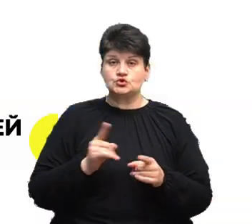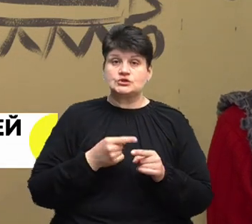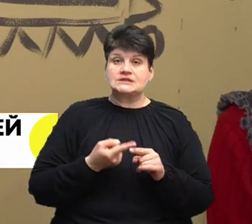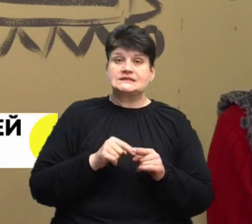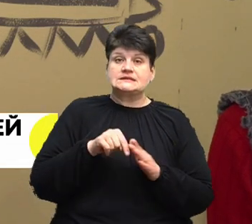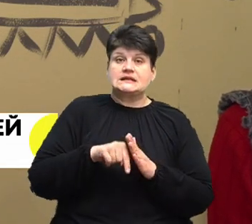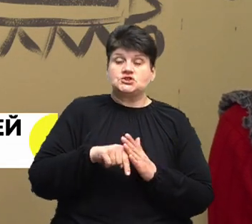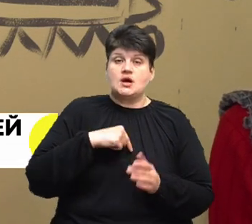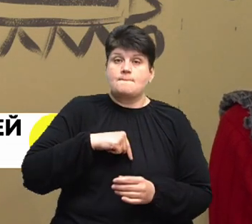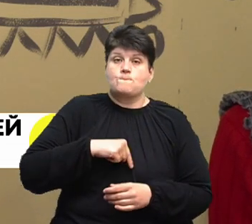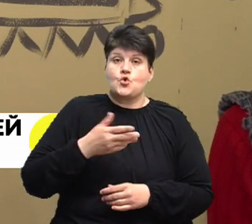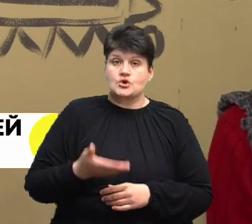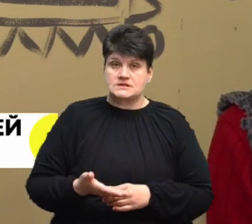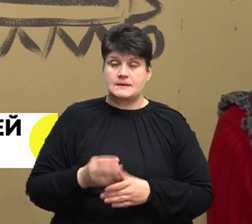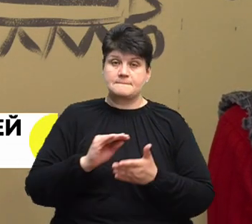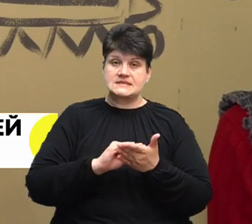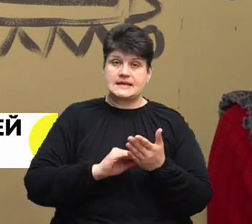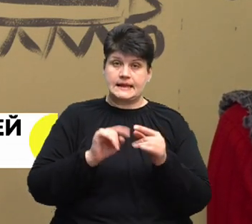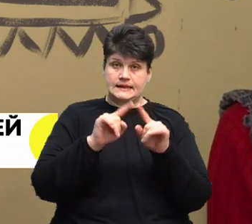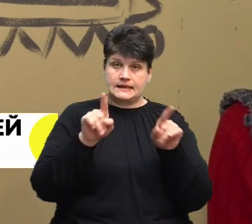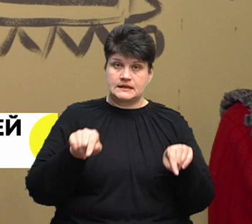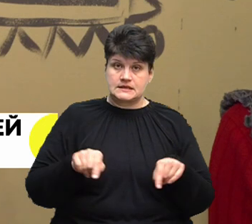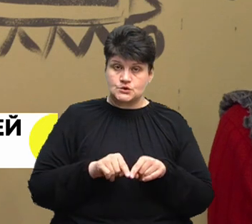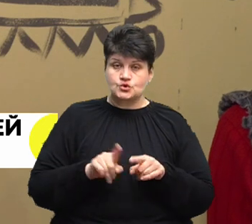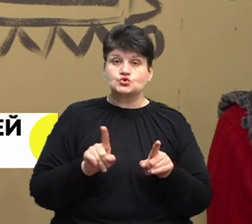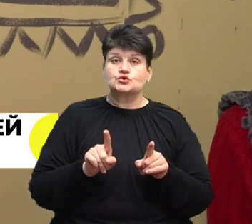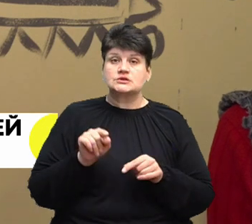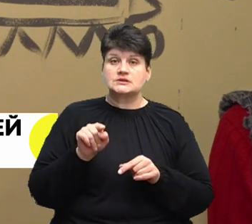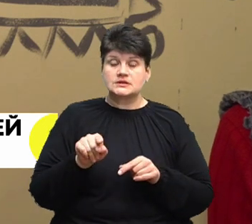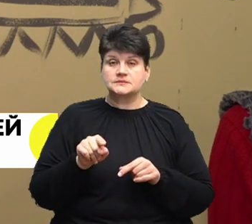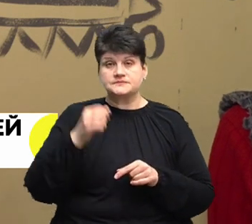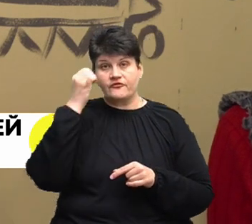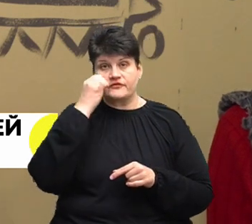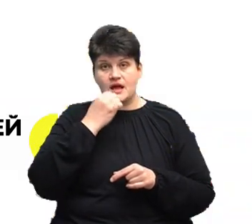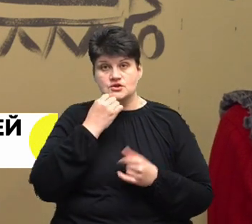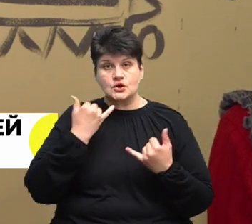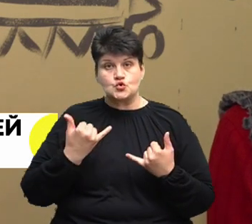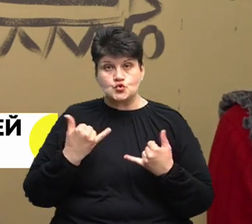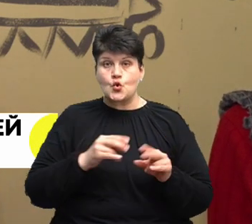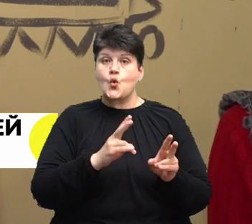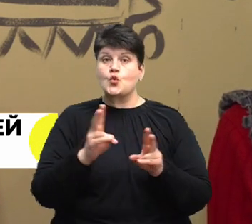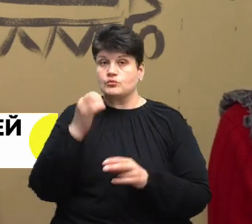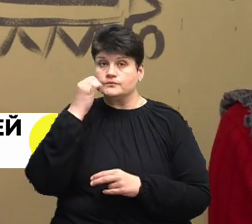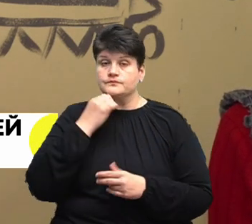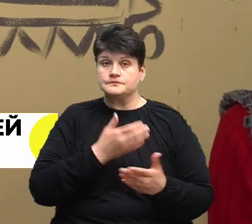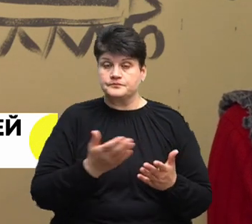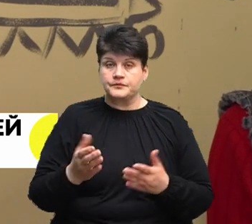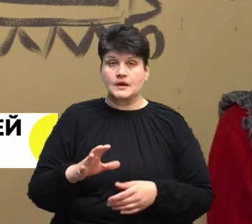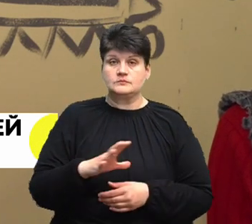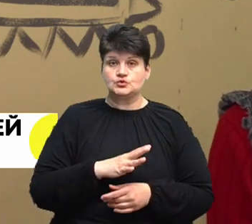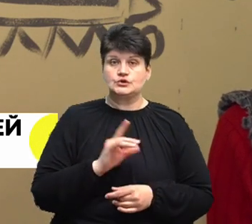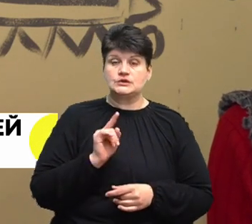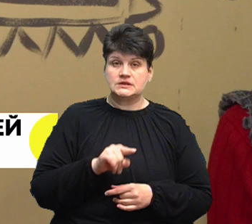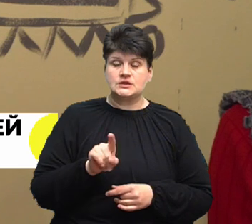емоції, писали на листочках, чого ти була вдячна за сьогодні, кому. Бувало те, що була